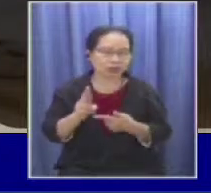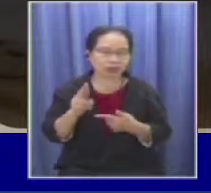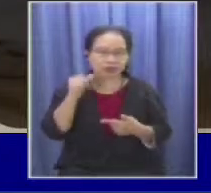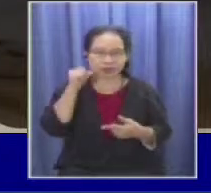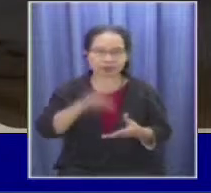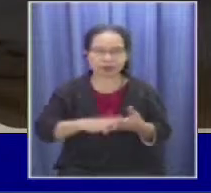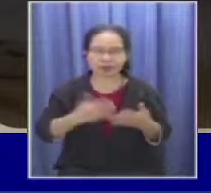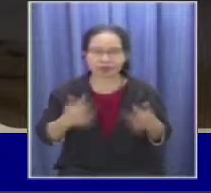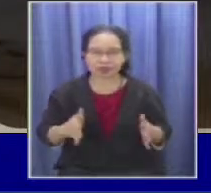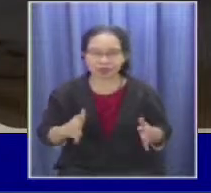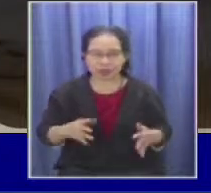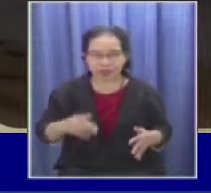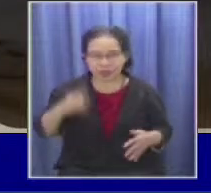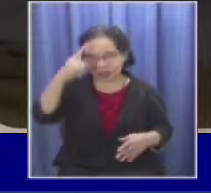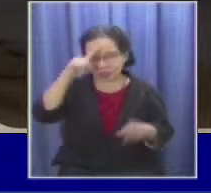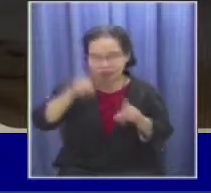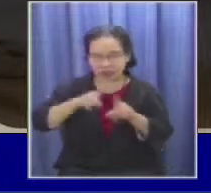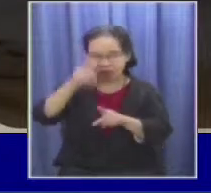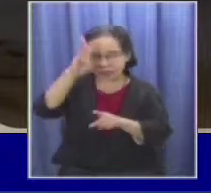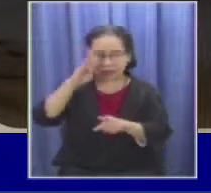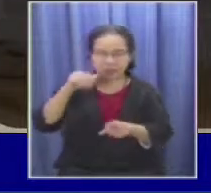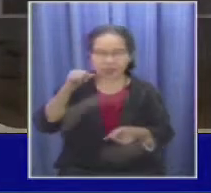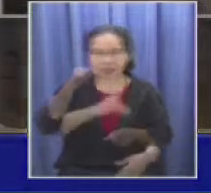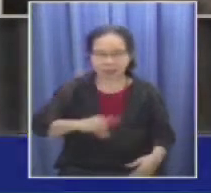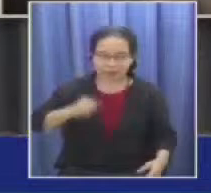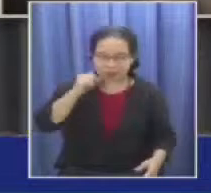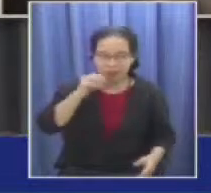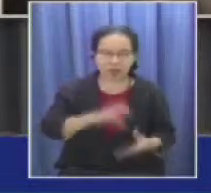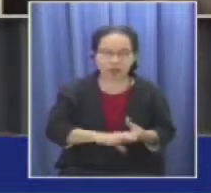so osan so pe ma foforo